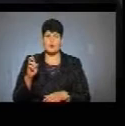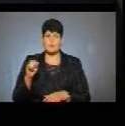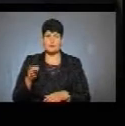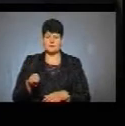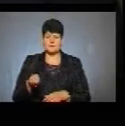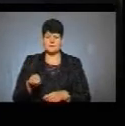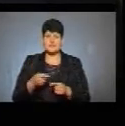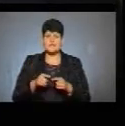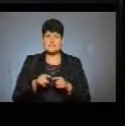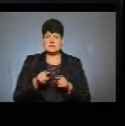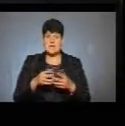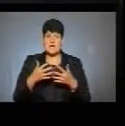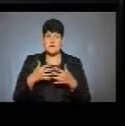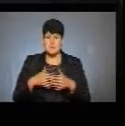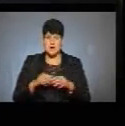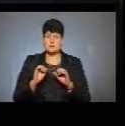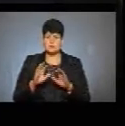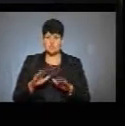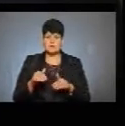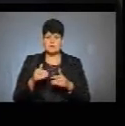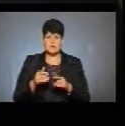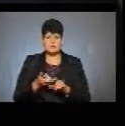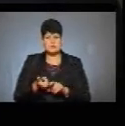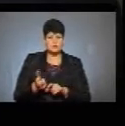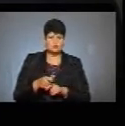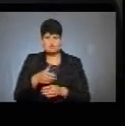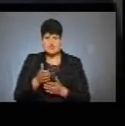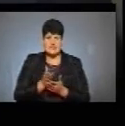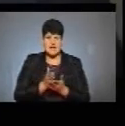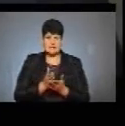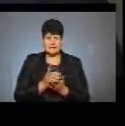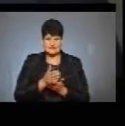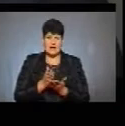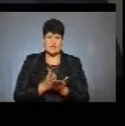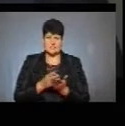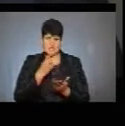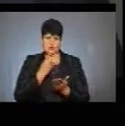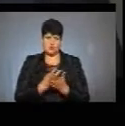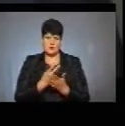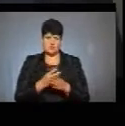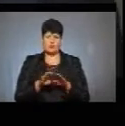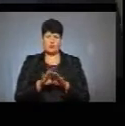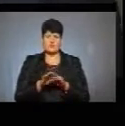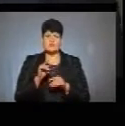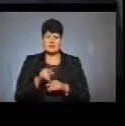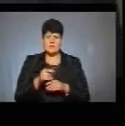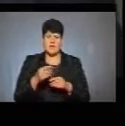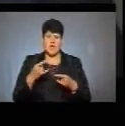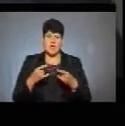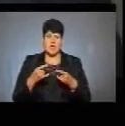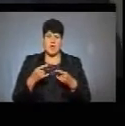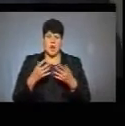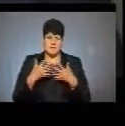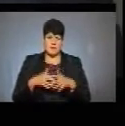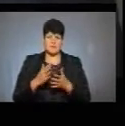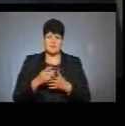він може дати надякісне зображення в порівнянні з тими апаратами, які зараз є в Тернопільській області.